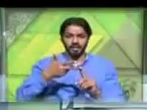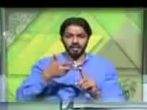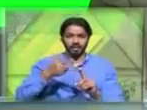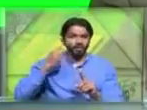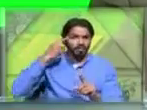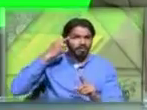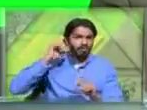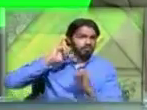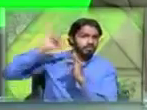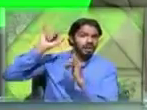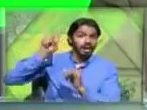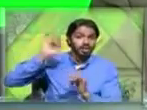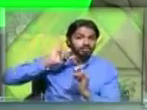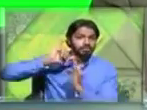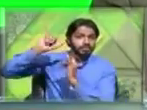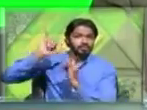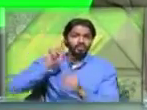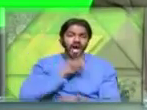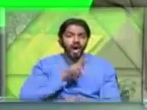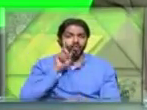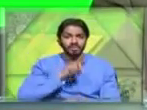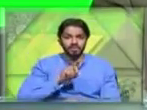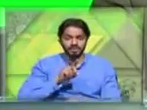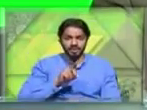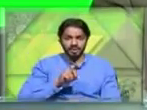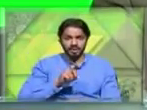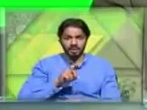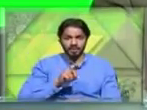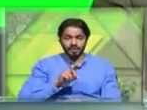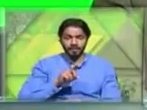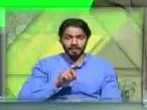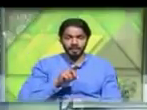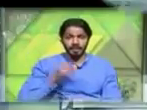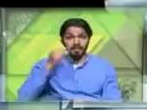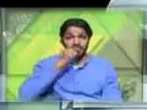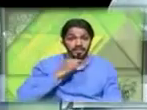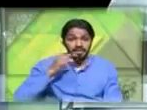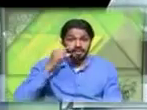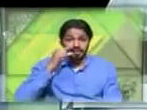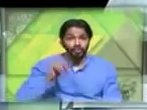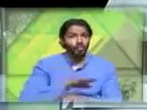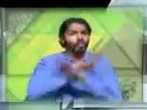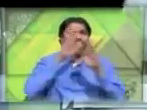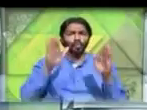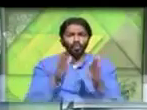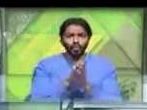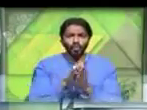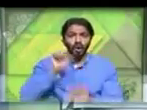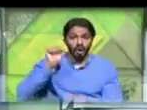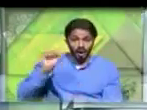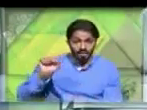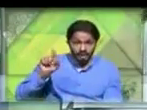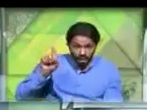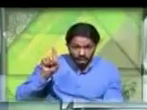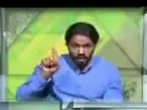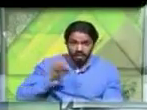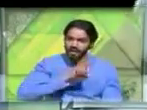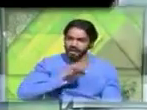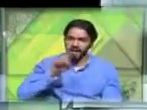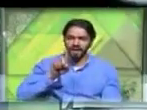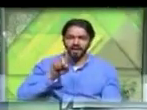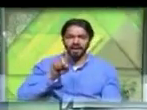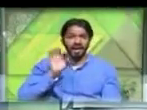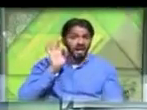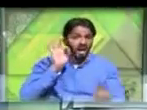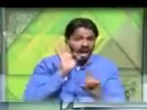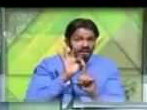العليا. سلم يا رب. وأن يكون الدين كله لله، بل يغضبون على